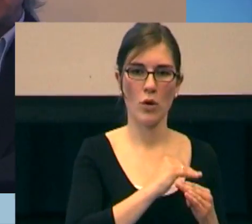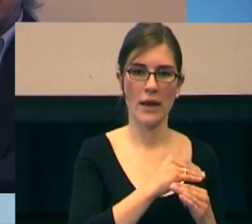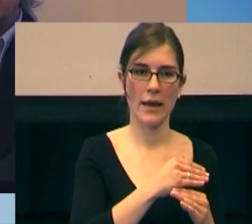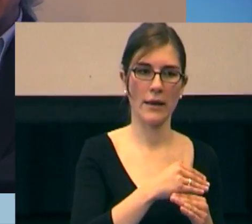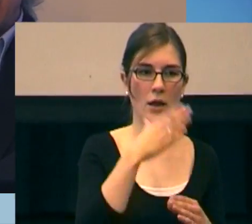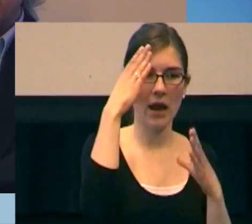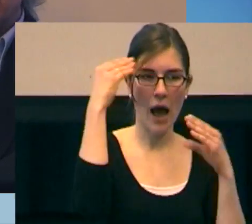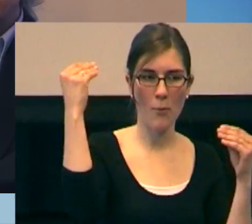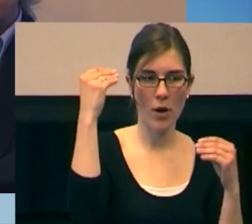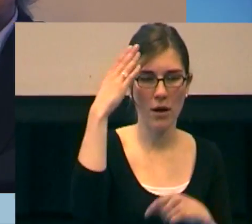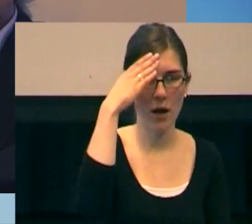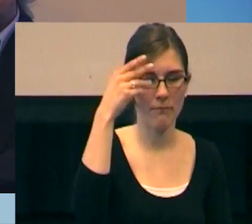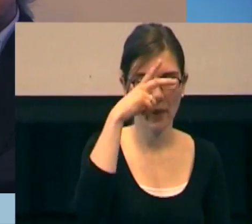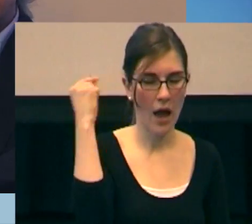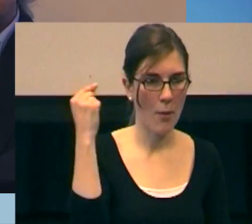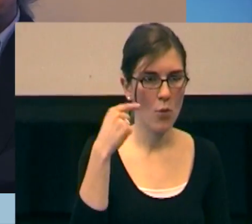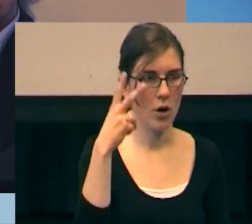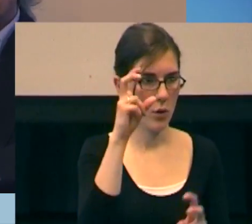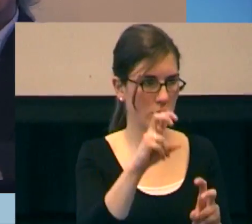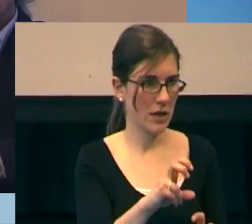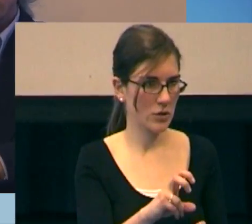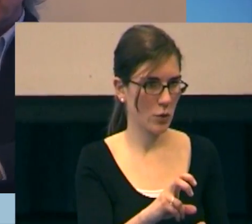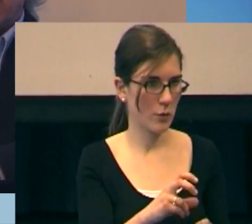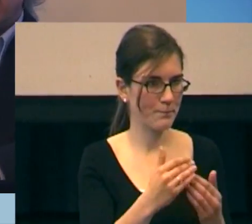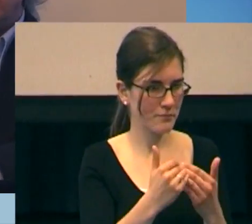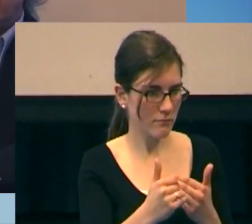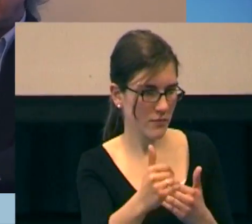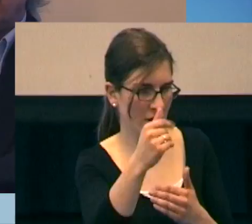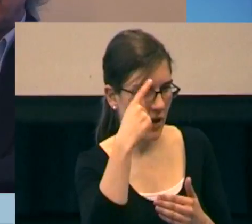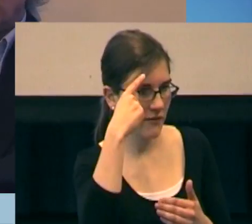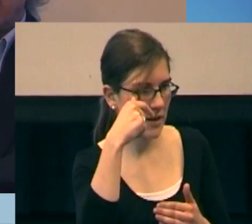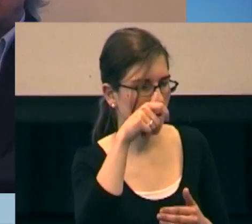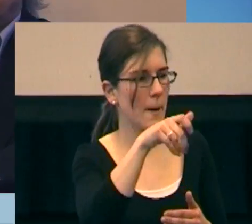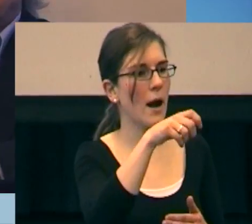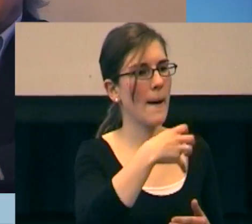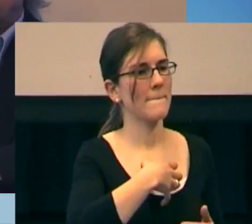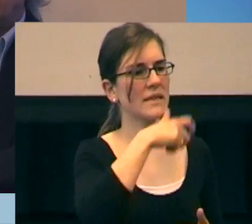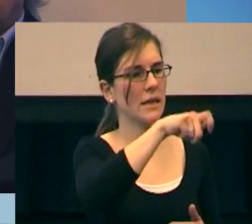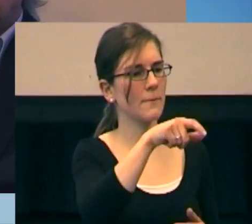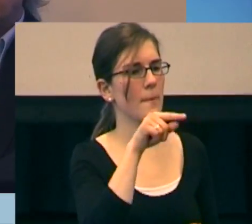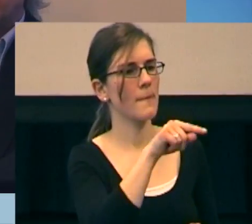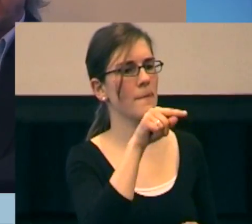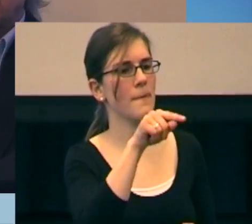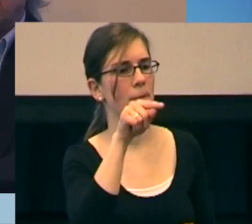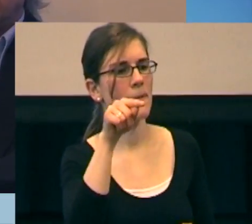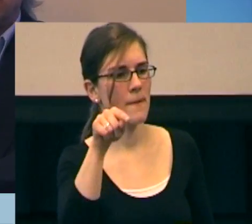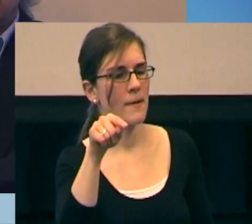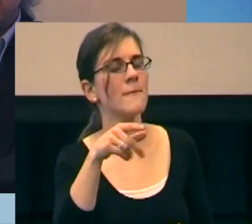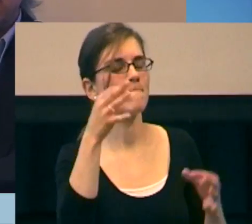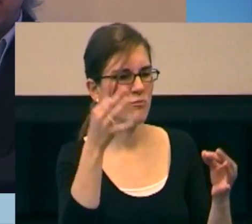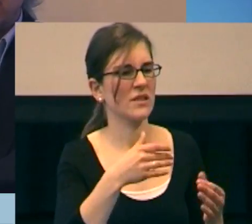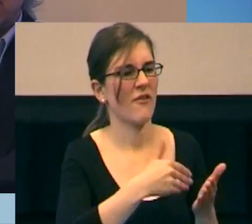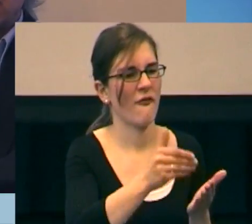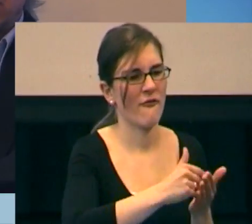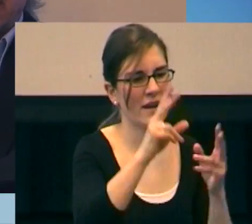dann wird man vielleicht in einigen Jahren wissen welche dieser Patienten müssen wir behandeln welche können wir beobachten nur bis dato brauchen wir Gewebe und